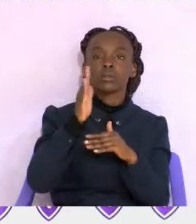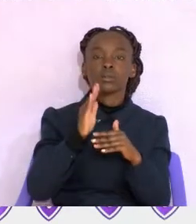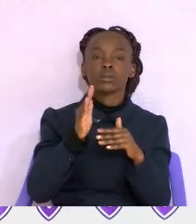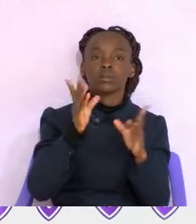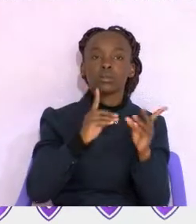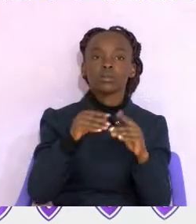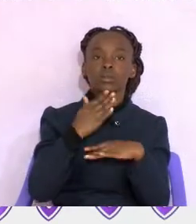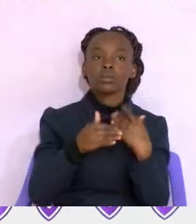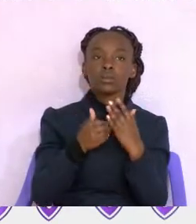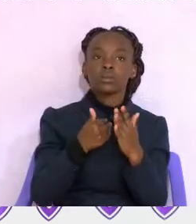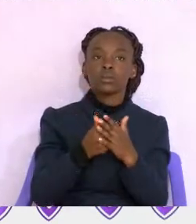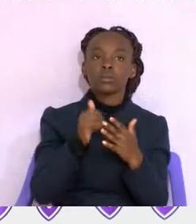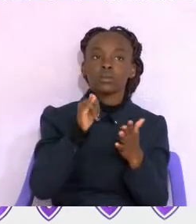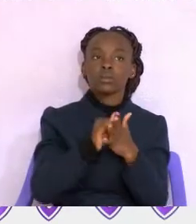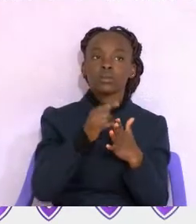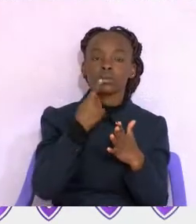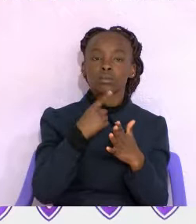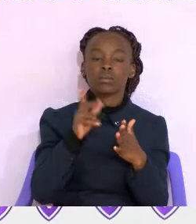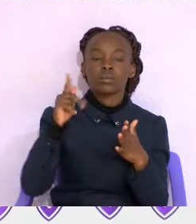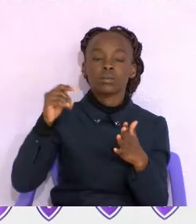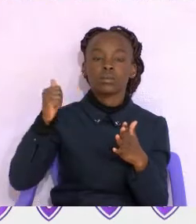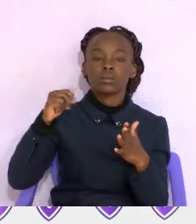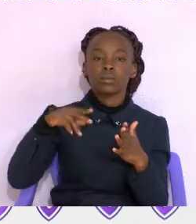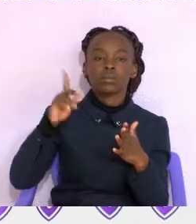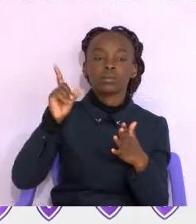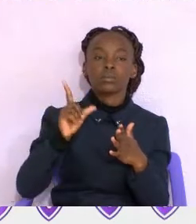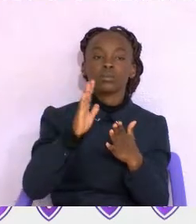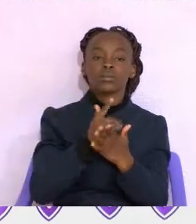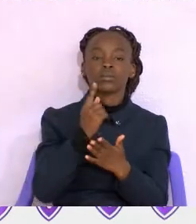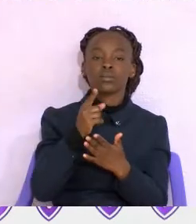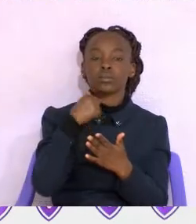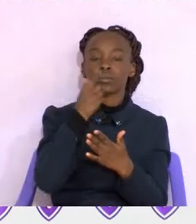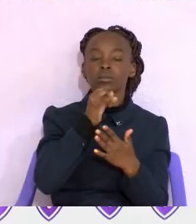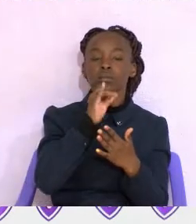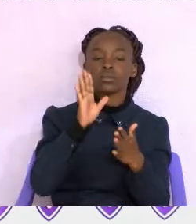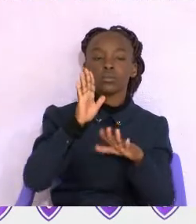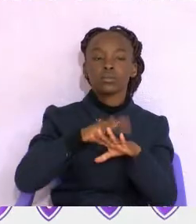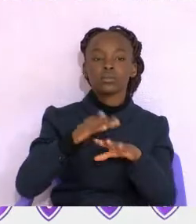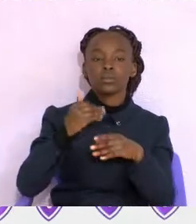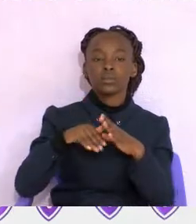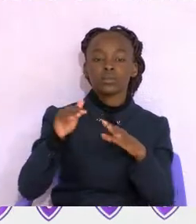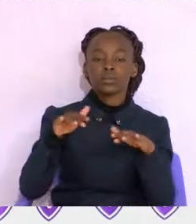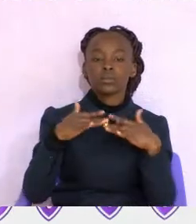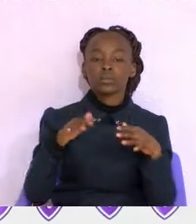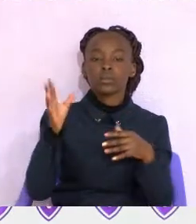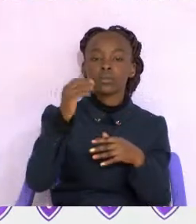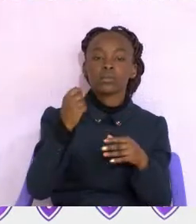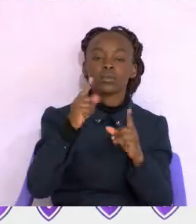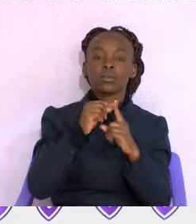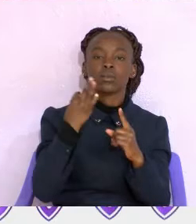yote ameyasema. Paulo wapendwa, mtu mwenye haki, kwa dhoruba anashikilia neno la